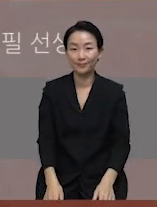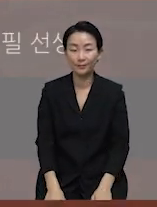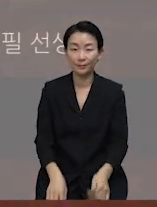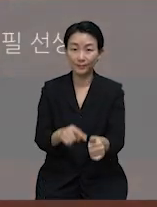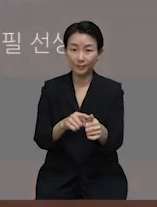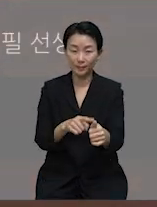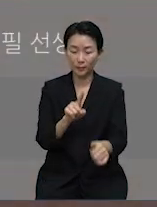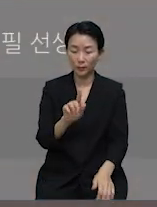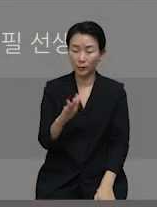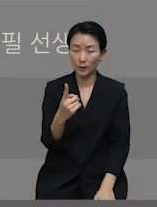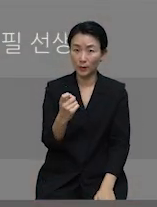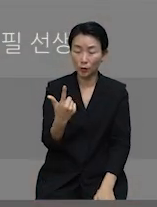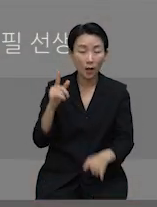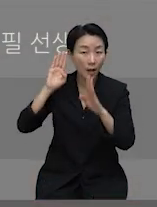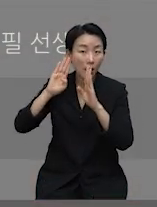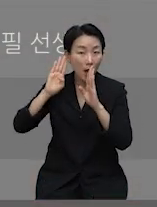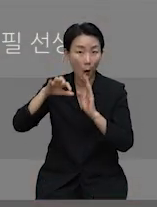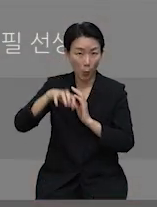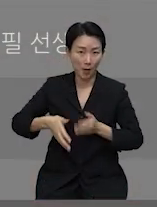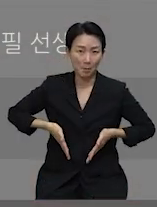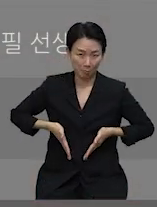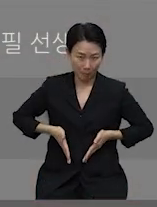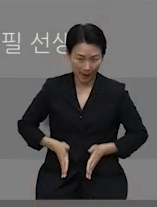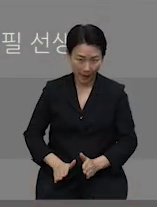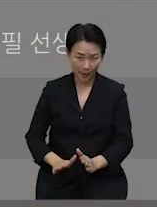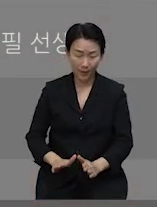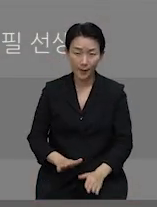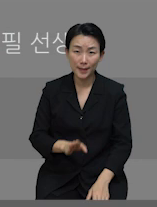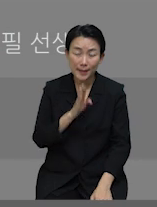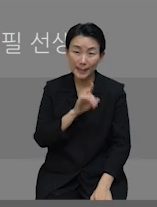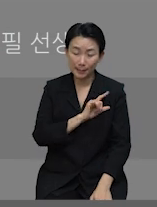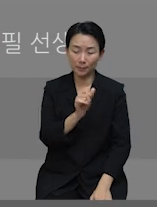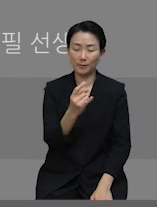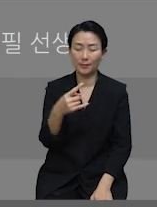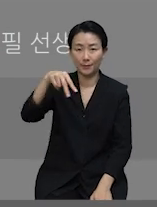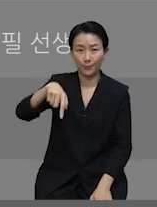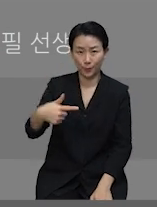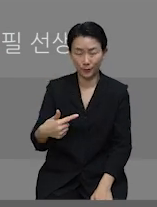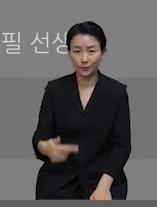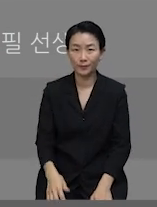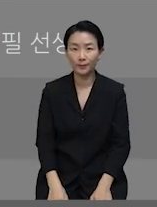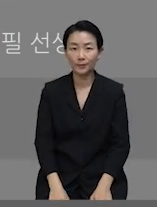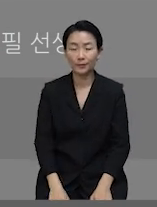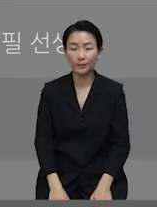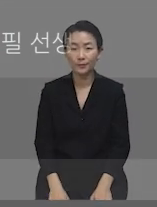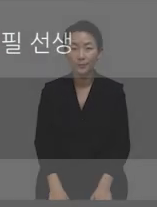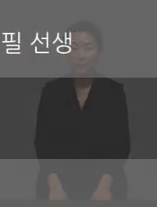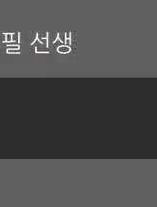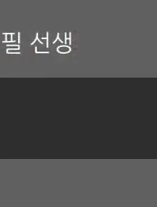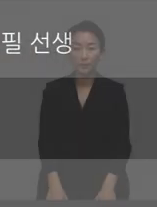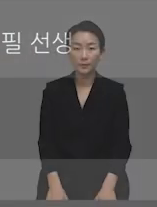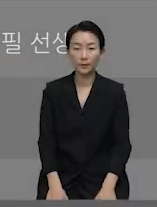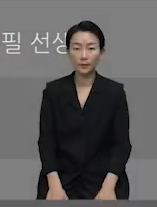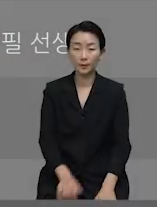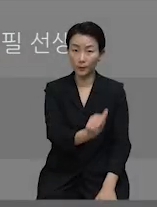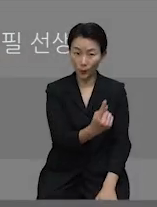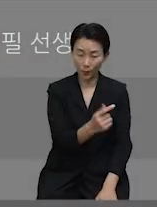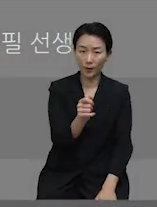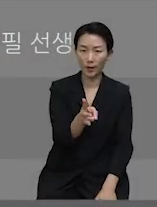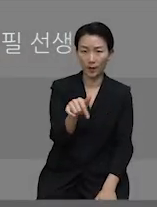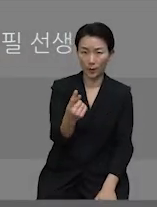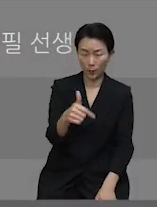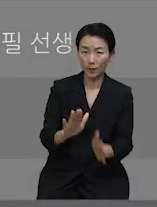합니다. 최순우 선생은 1916년 개성에서 태어나셨으며 본명은 희순이었습니다.